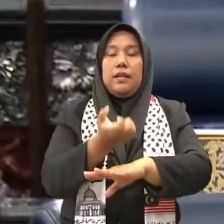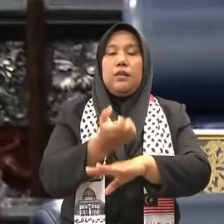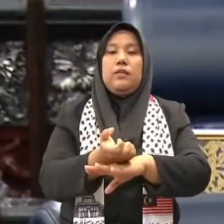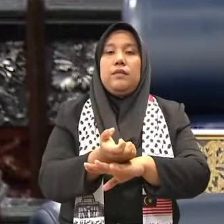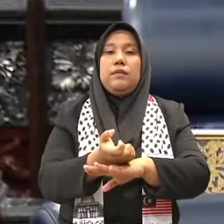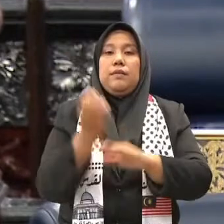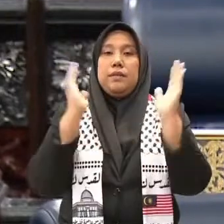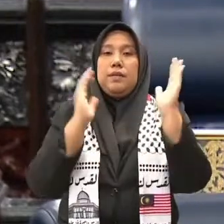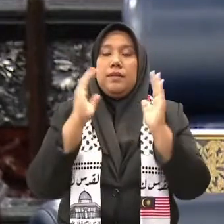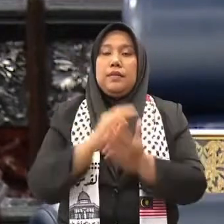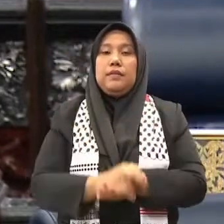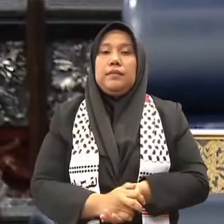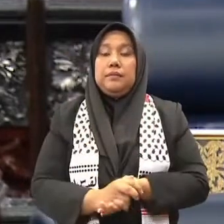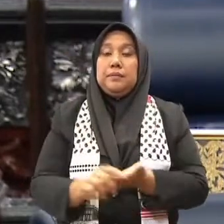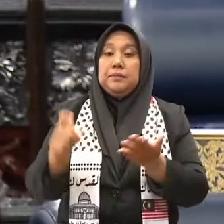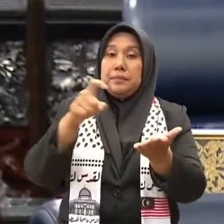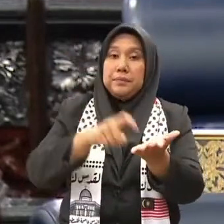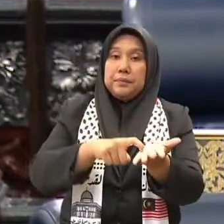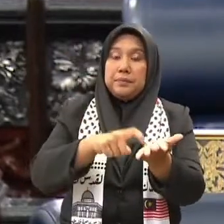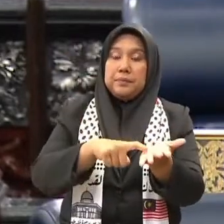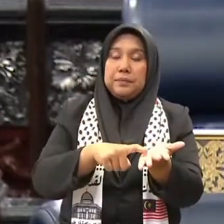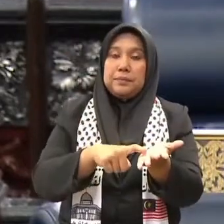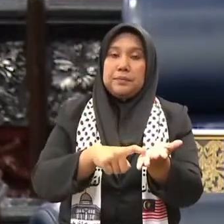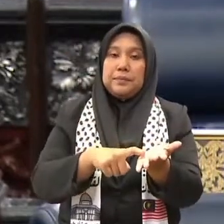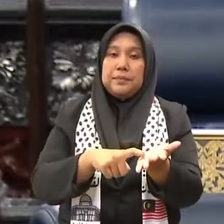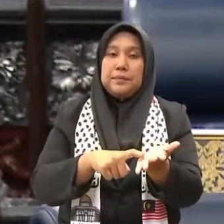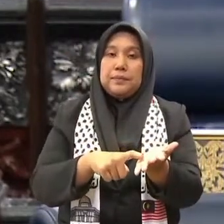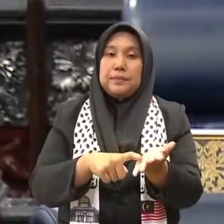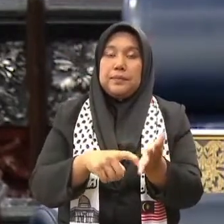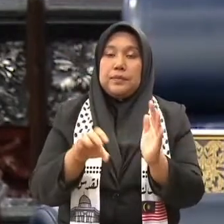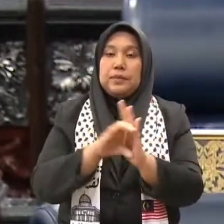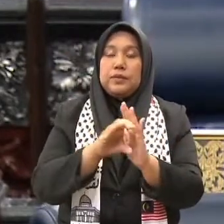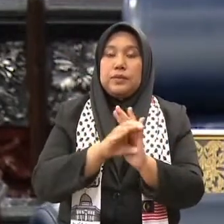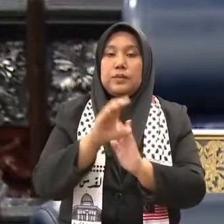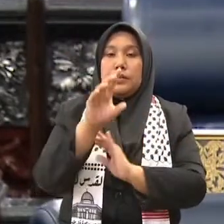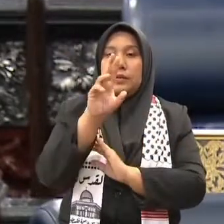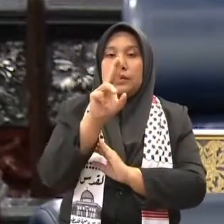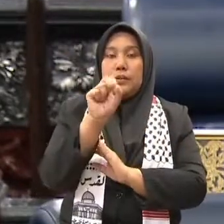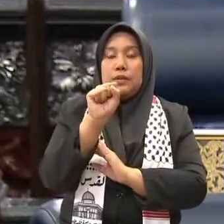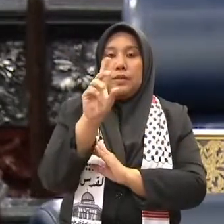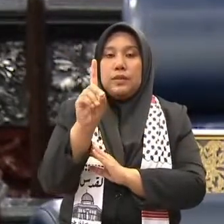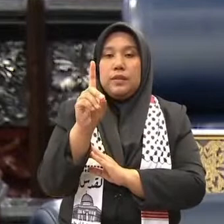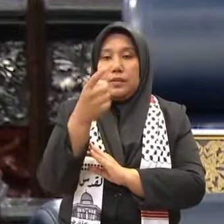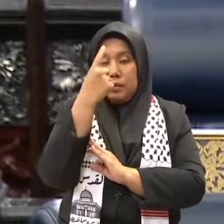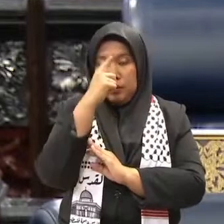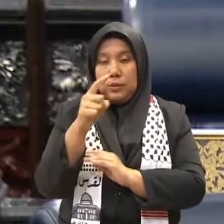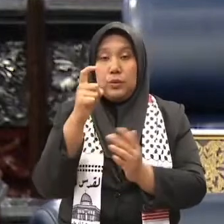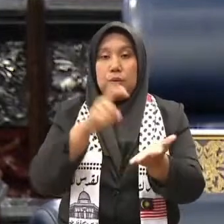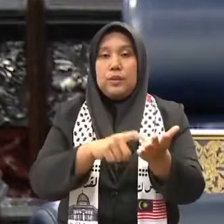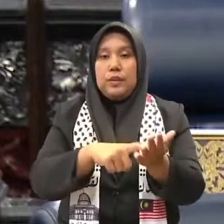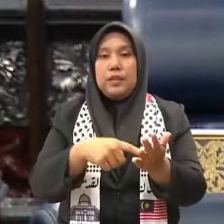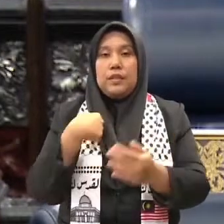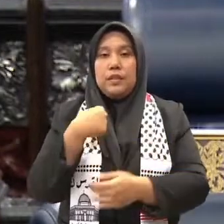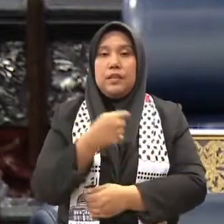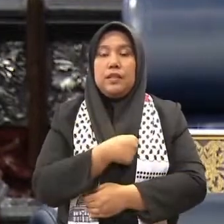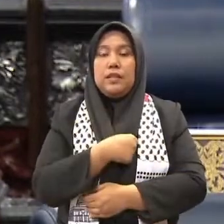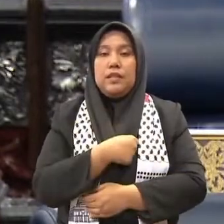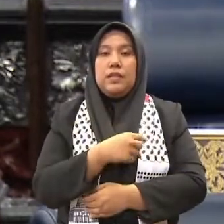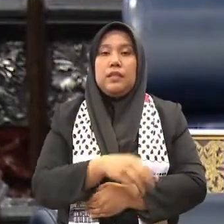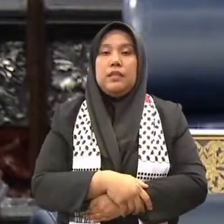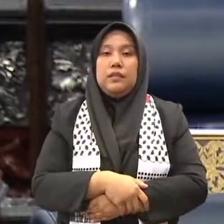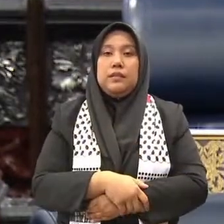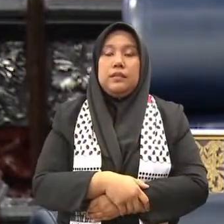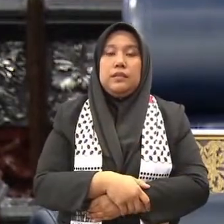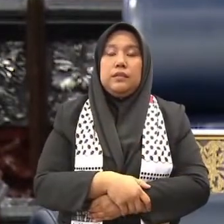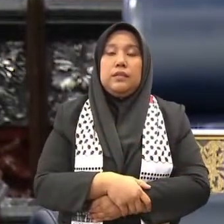hutang apa kesan impak kenaikan contohnya dolar Amerika kepada hutang Kita sebenarnya pendedahan kita dari segi hutang kepada